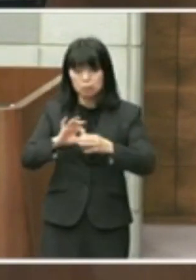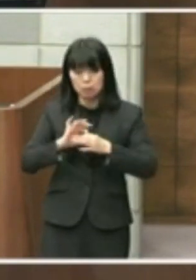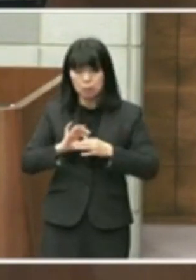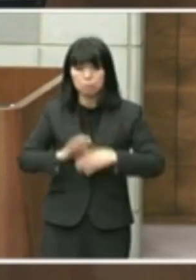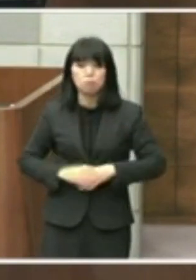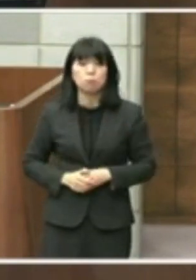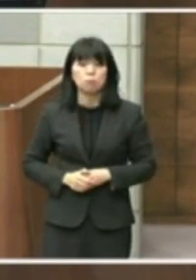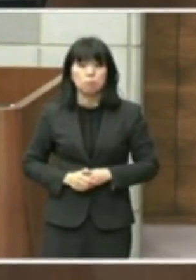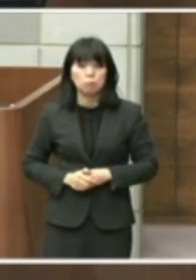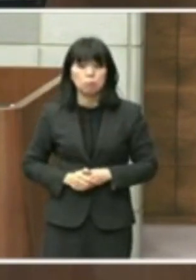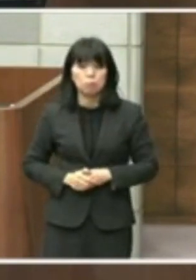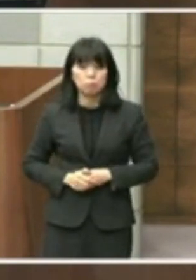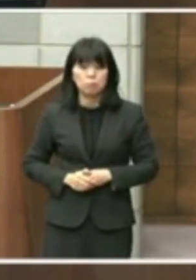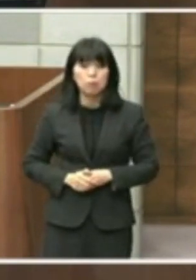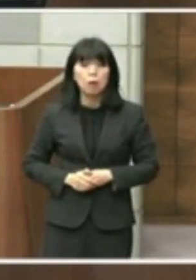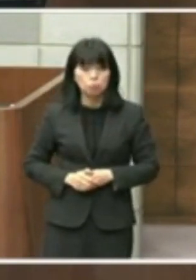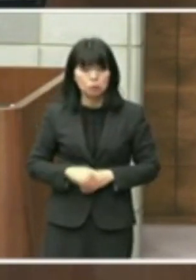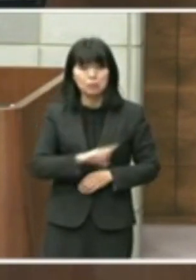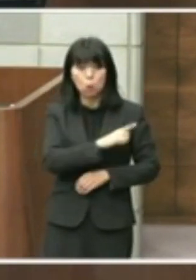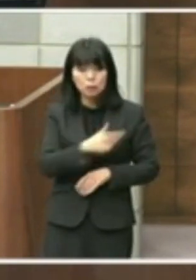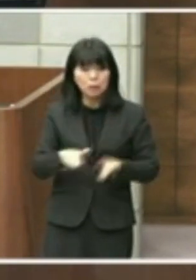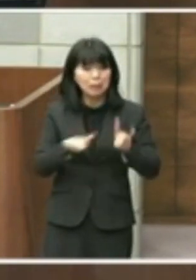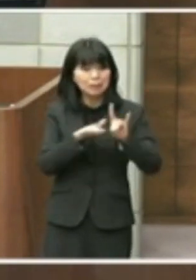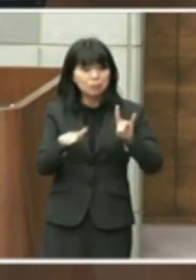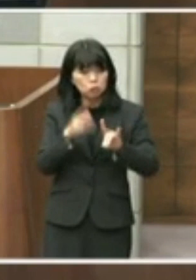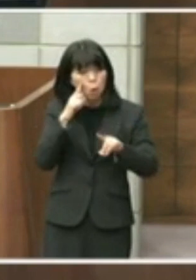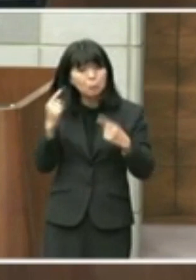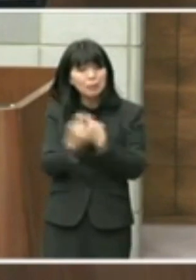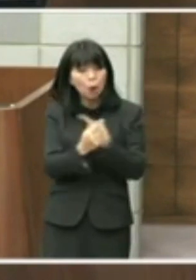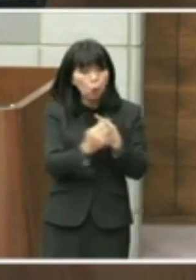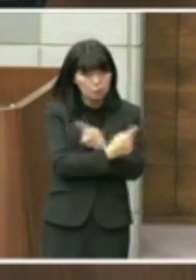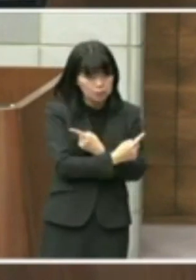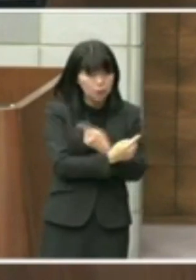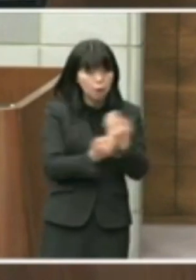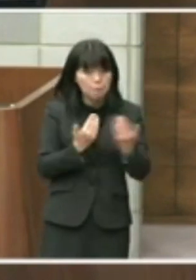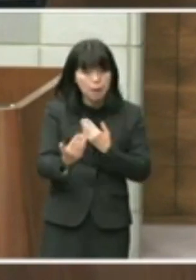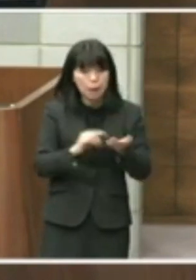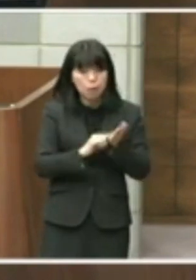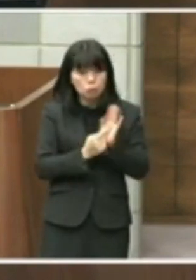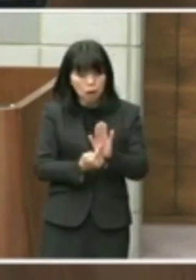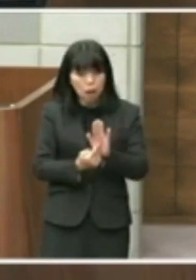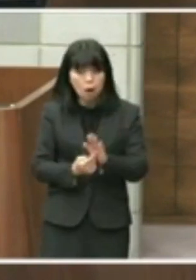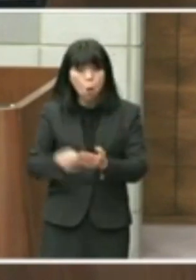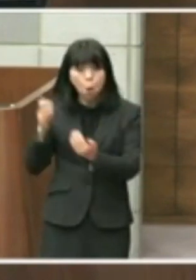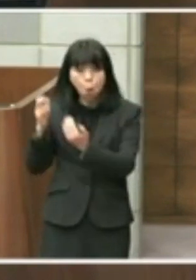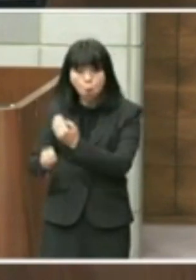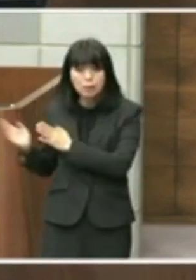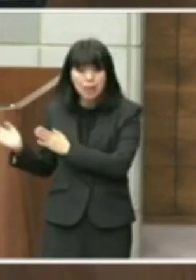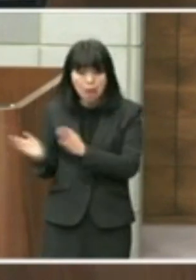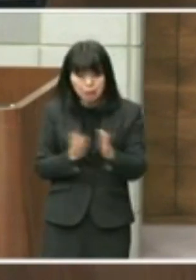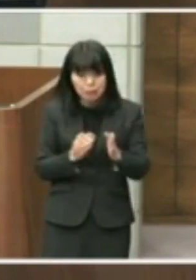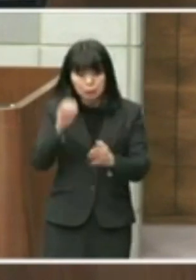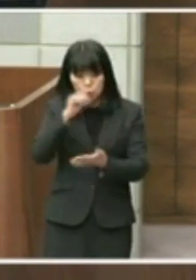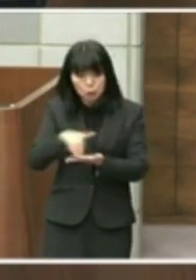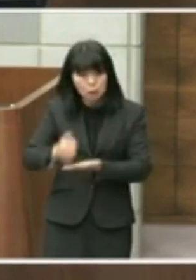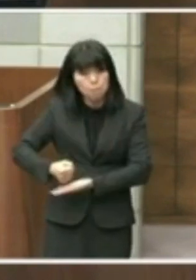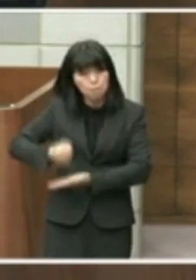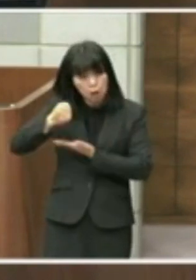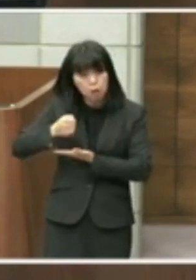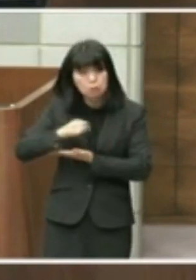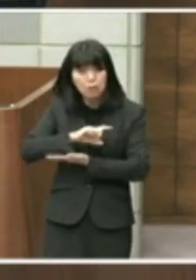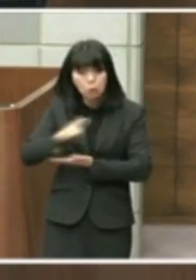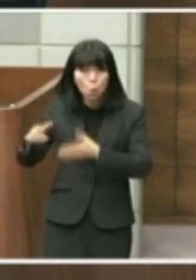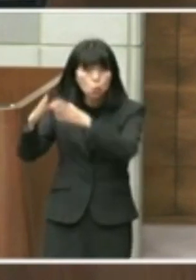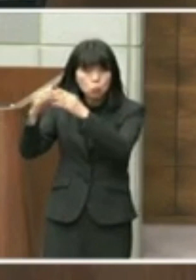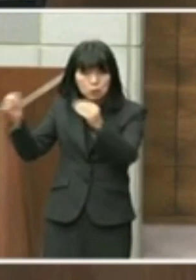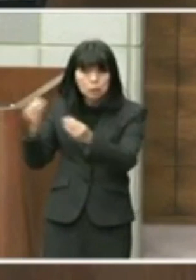ります。各種基準の見直しや明確化、法整備や予算措置等、政府に対応を求める